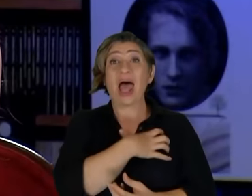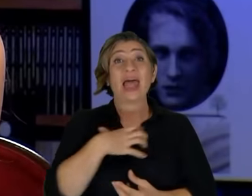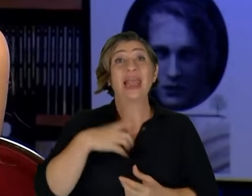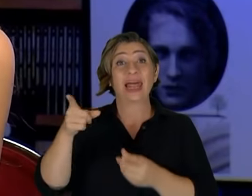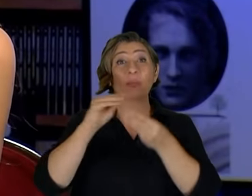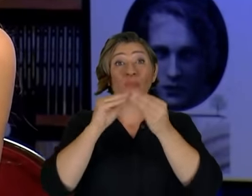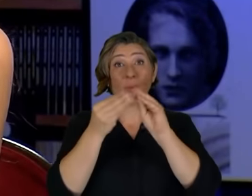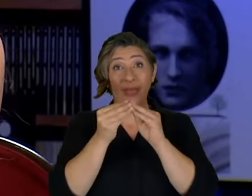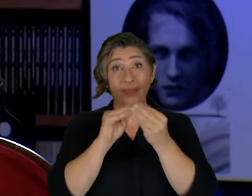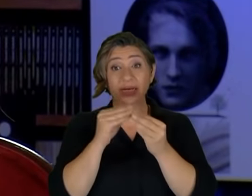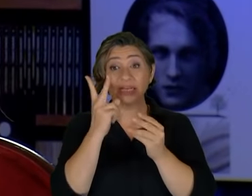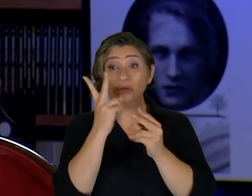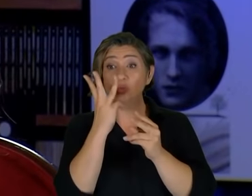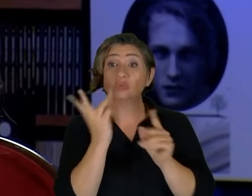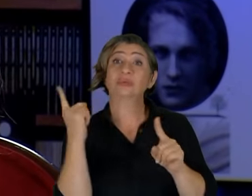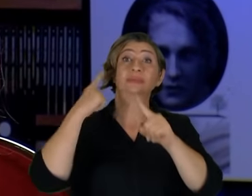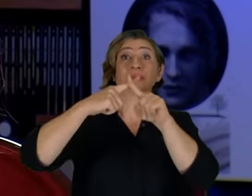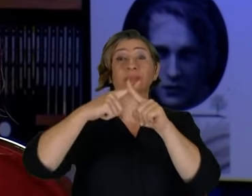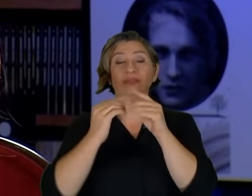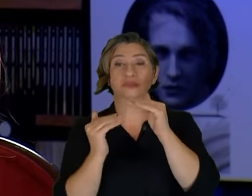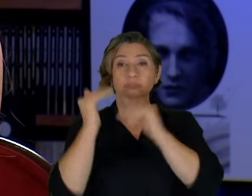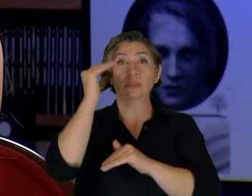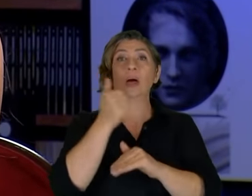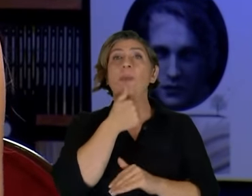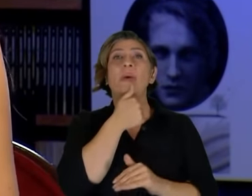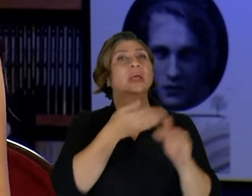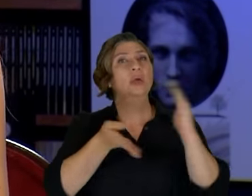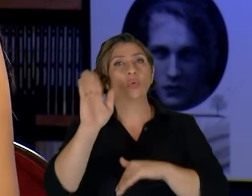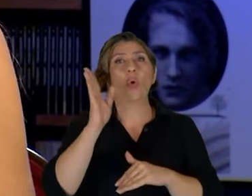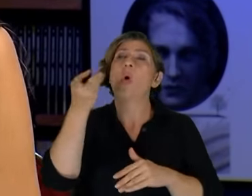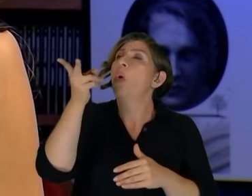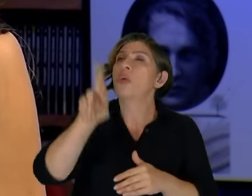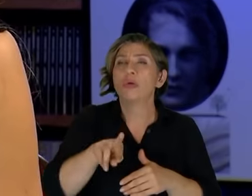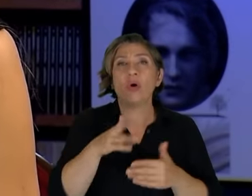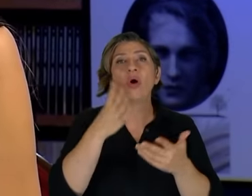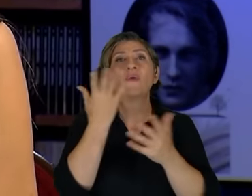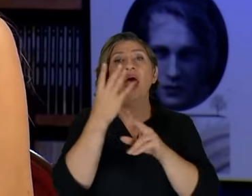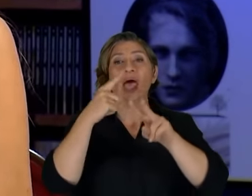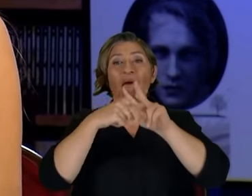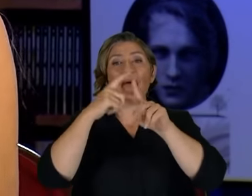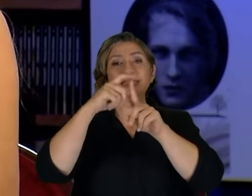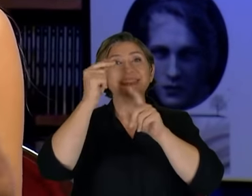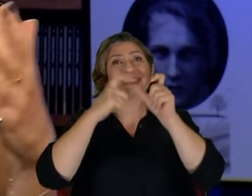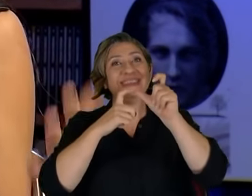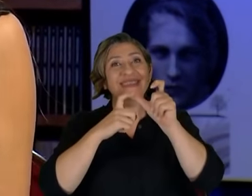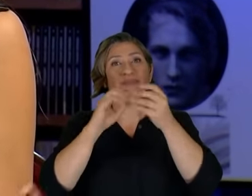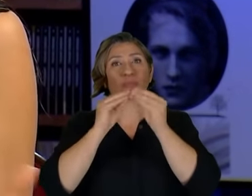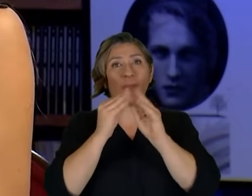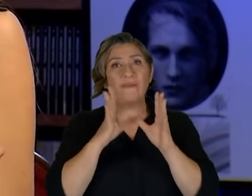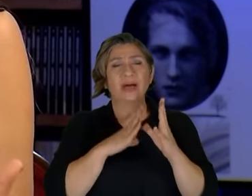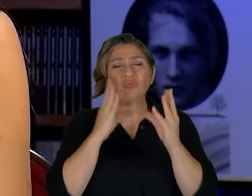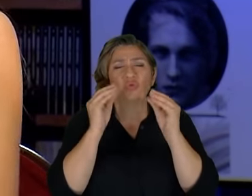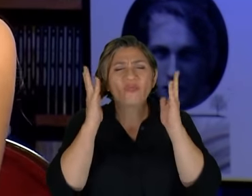sorunları aslında 2-3 misli artıyor ve baba işte gidiyor ya da ölüyor ya da AIDS sorunları var, çok fazla, çok